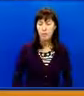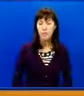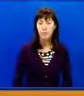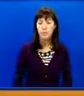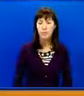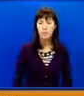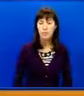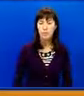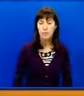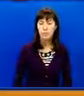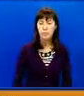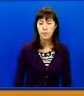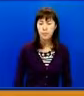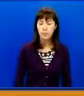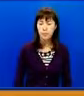«Экспо-2017».